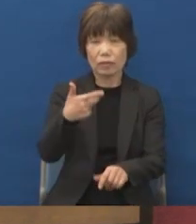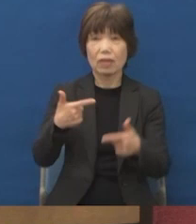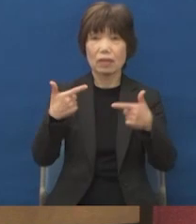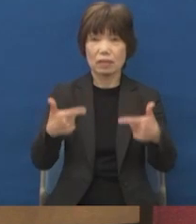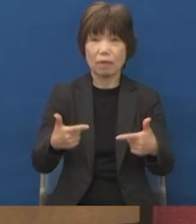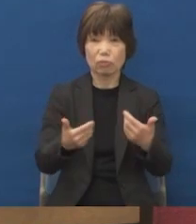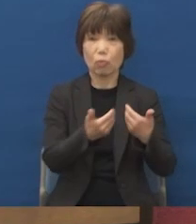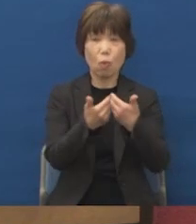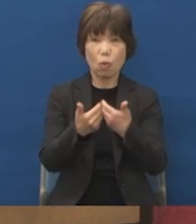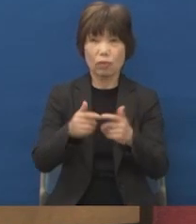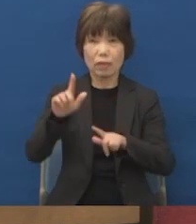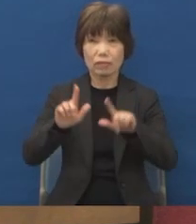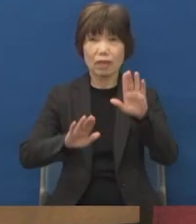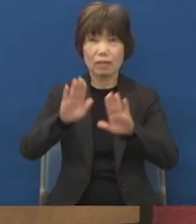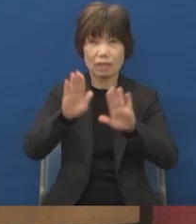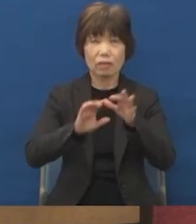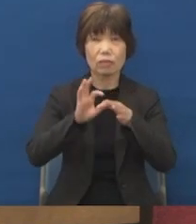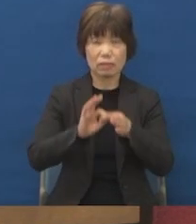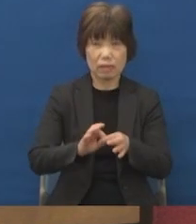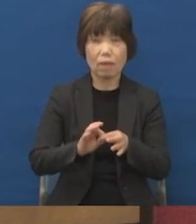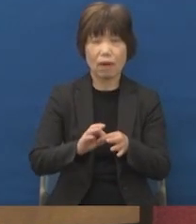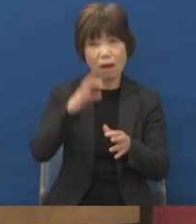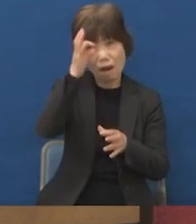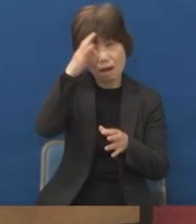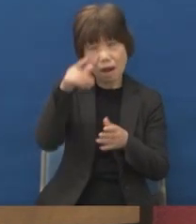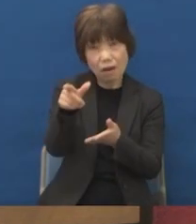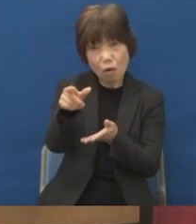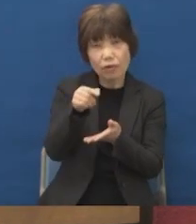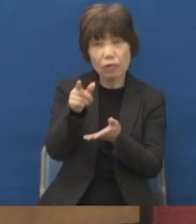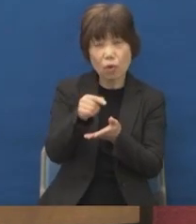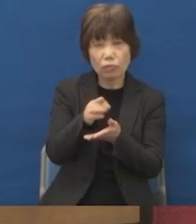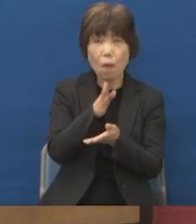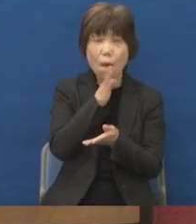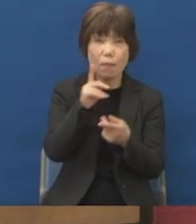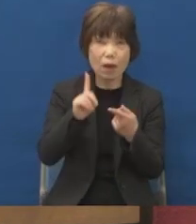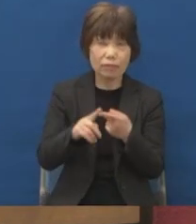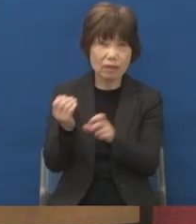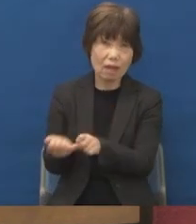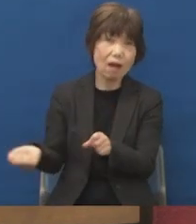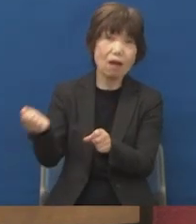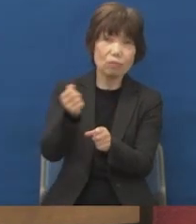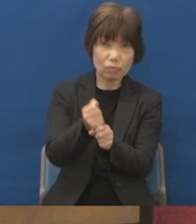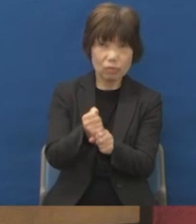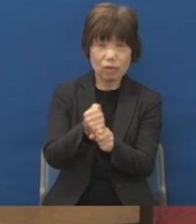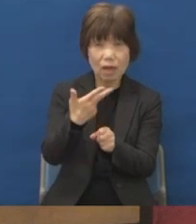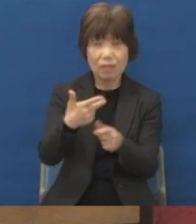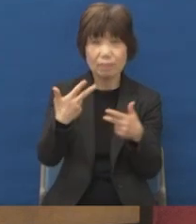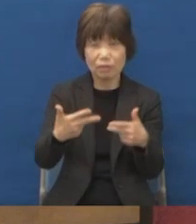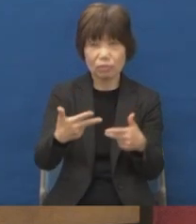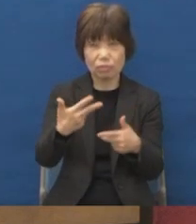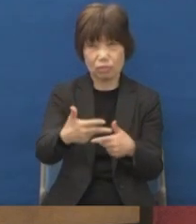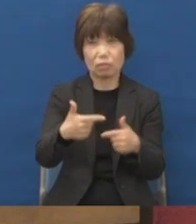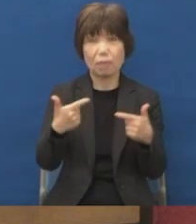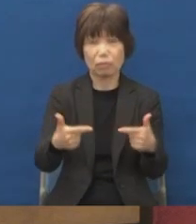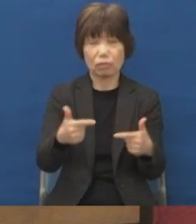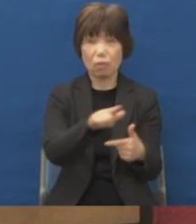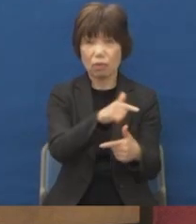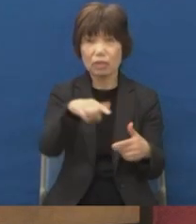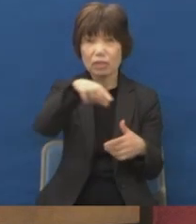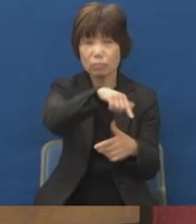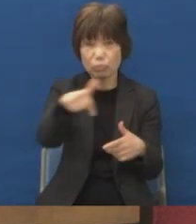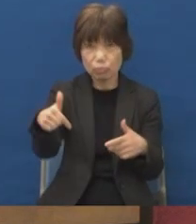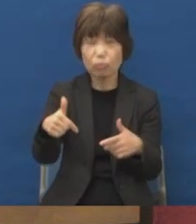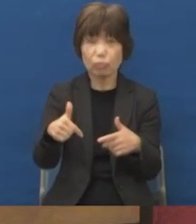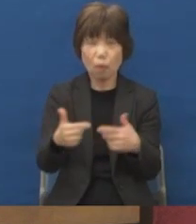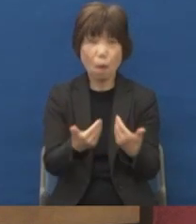ては、観光利用の本格的な回復により、市バスの一部路線、時間帯で生じている混雑を解